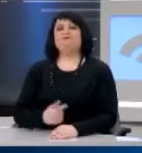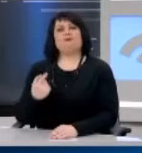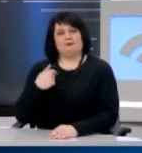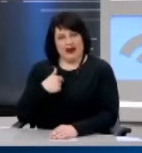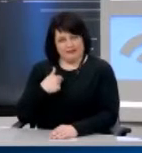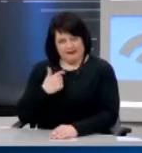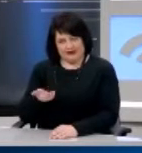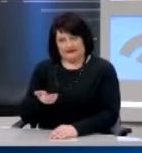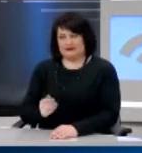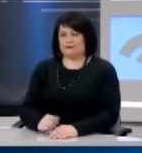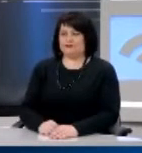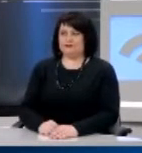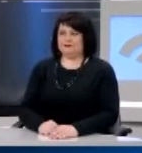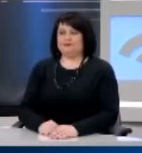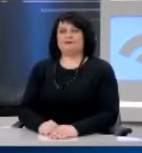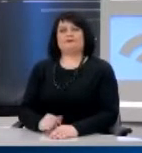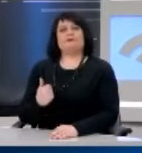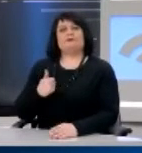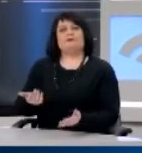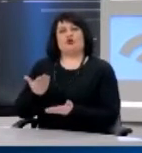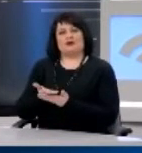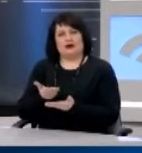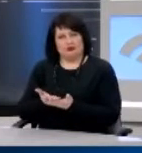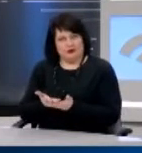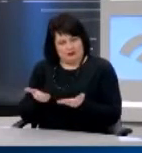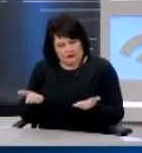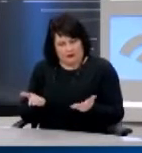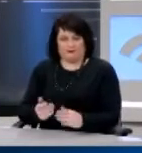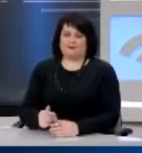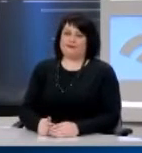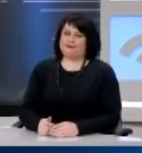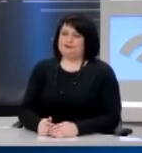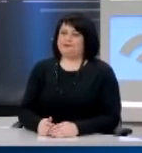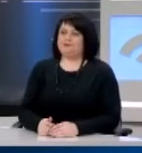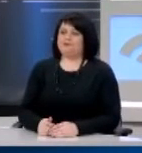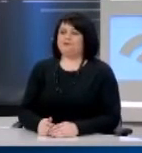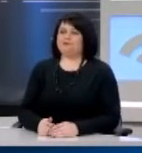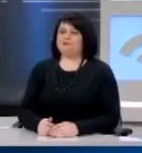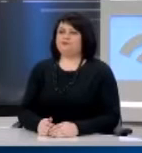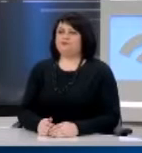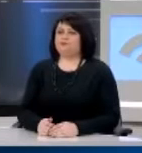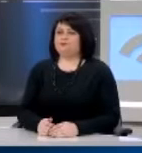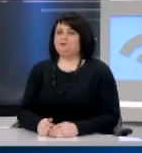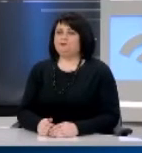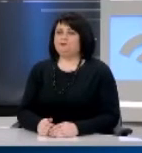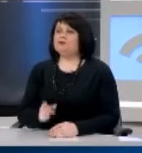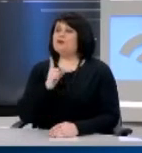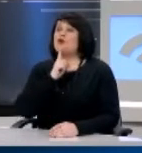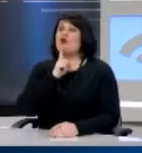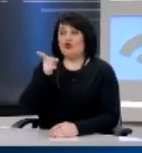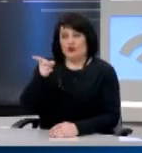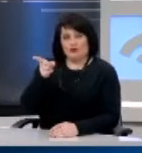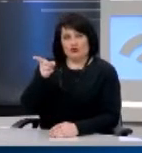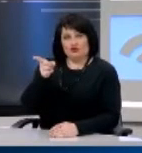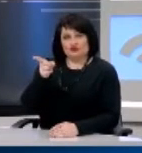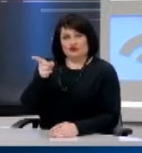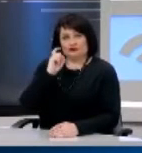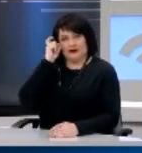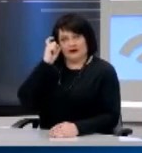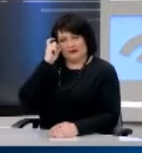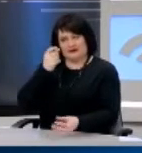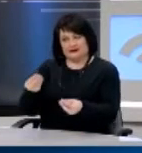είναι όπως σχεδόν ομόφωνα βγάλαμε, παρά τις διαφωνίες μας, μία έκθεση για το